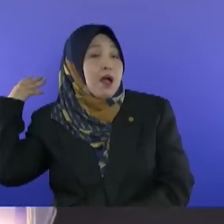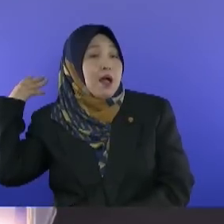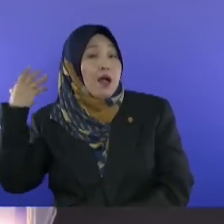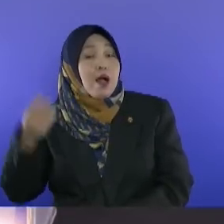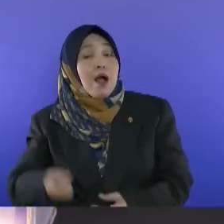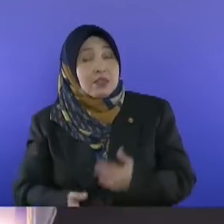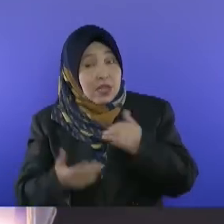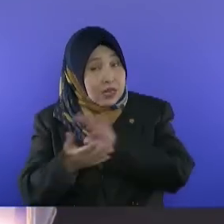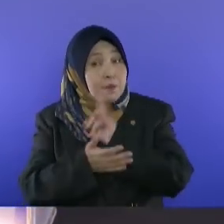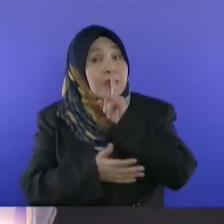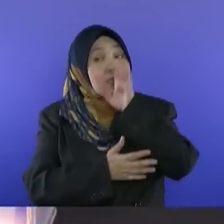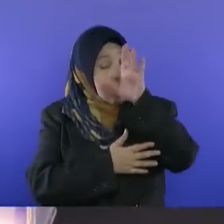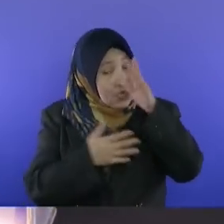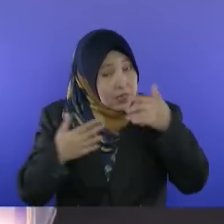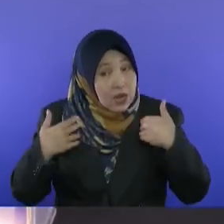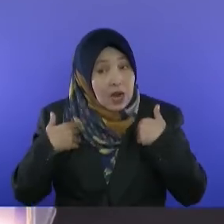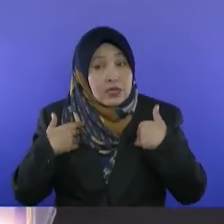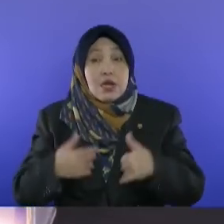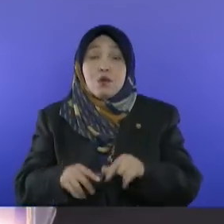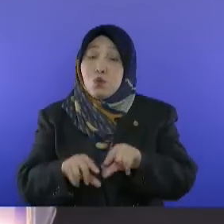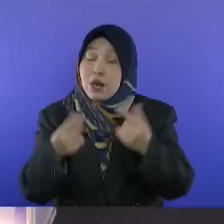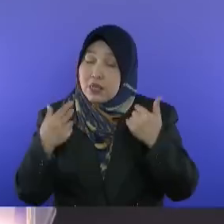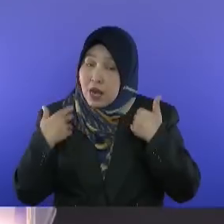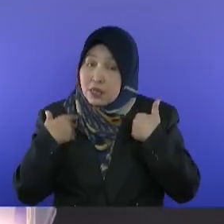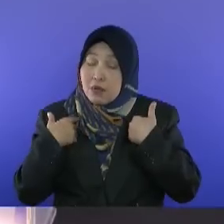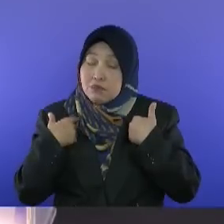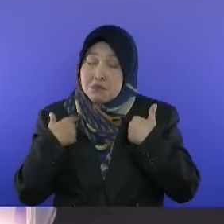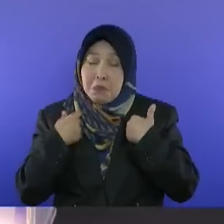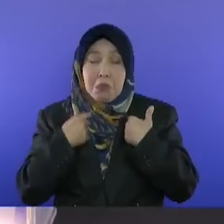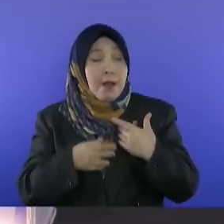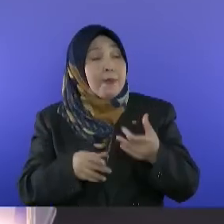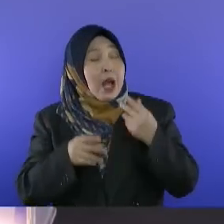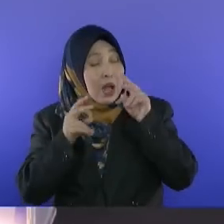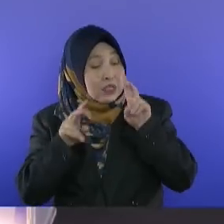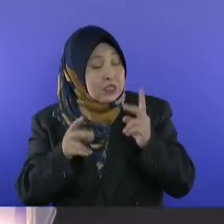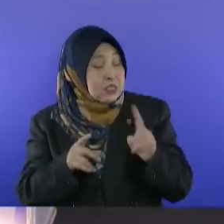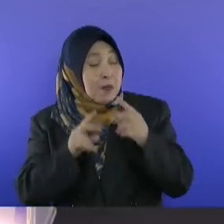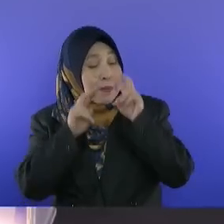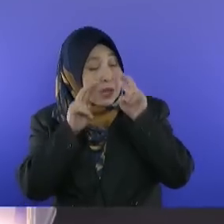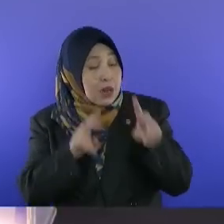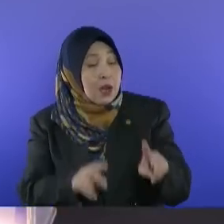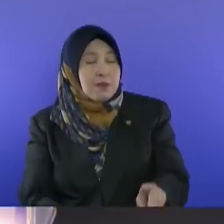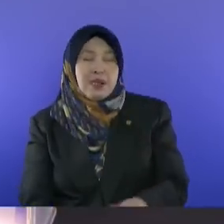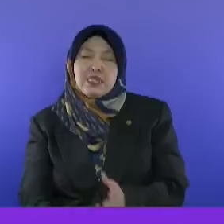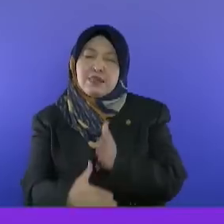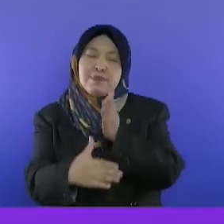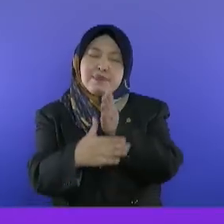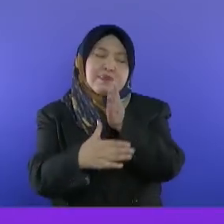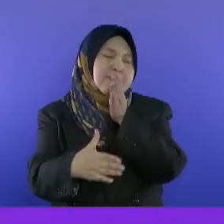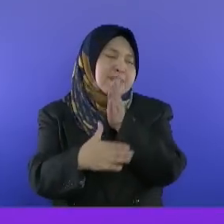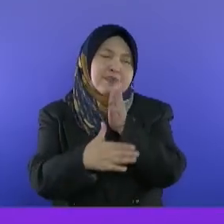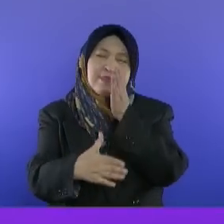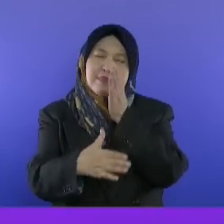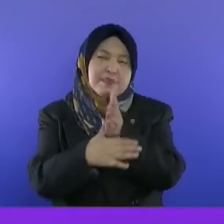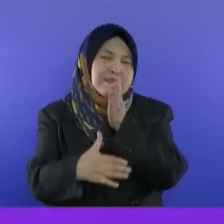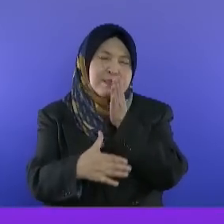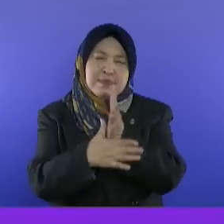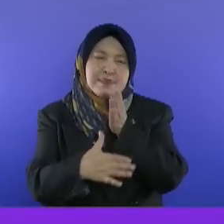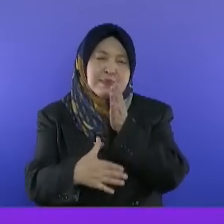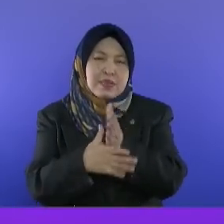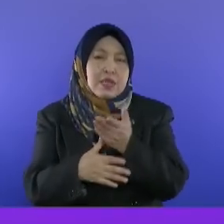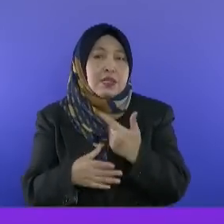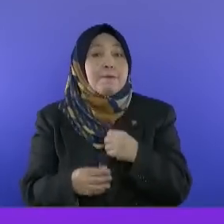yang ada Alquran yang Adil sebenarnya mereka memandang ia sebagai yang mengganggu mereka kalau kita